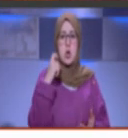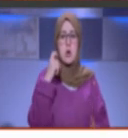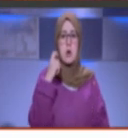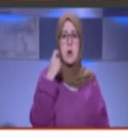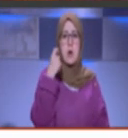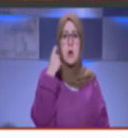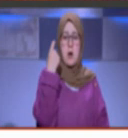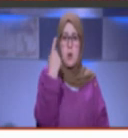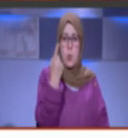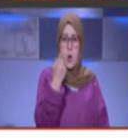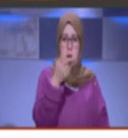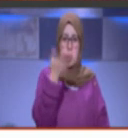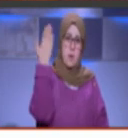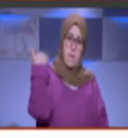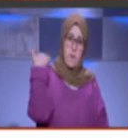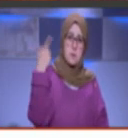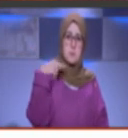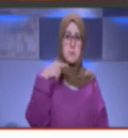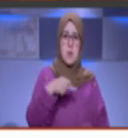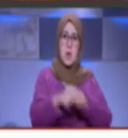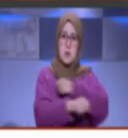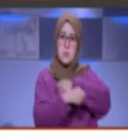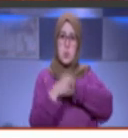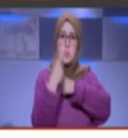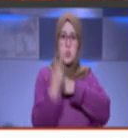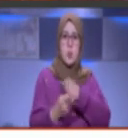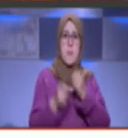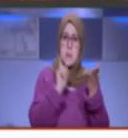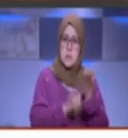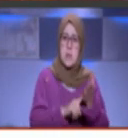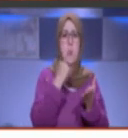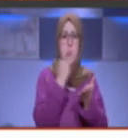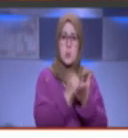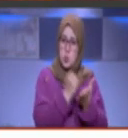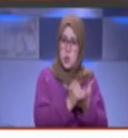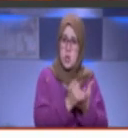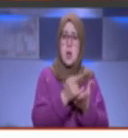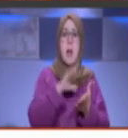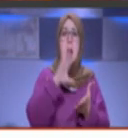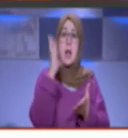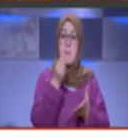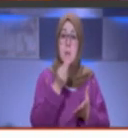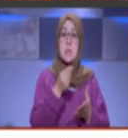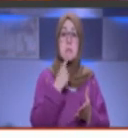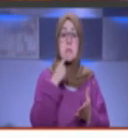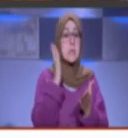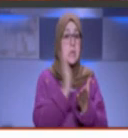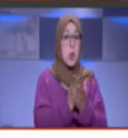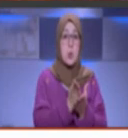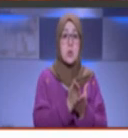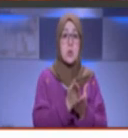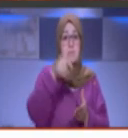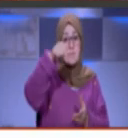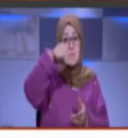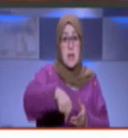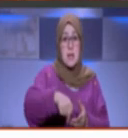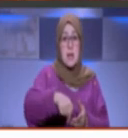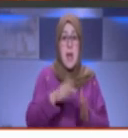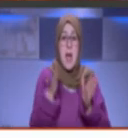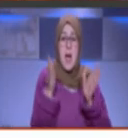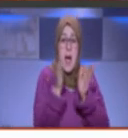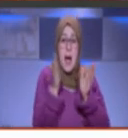عايزين اسبوعين من الالتزام والمسؤولية الكاملة، صدقوني كان حجم